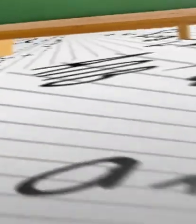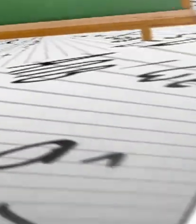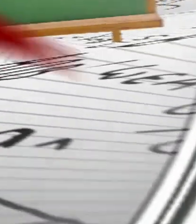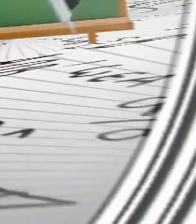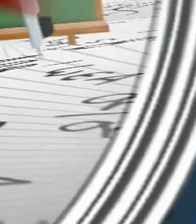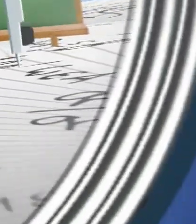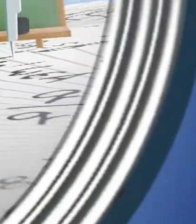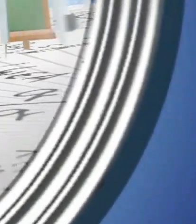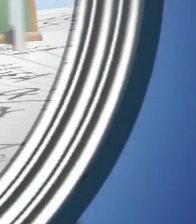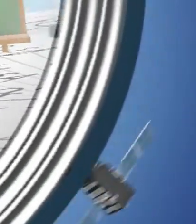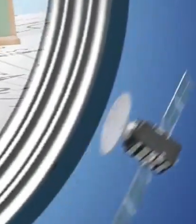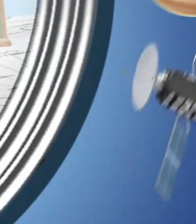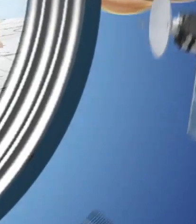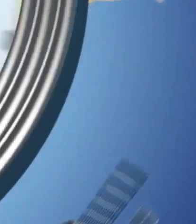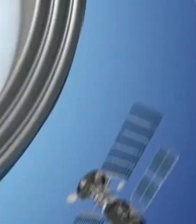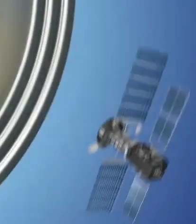Muzica